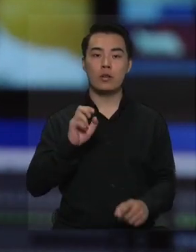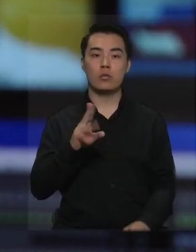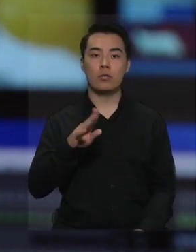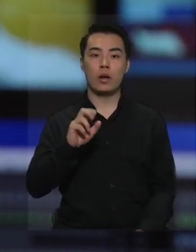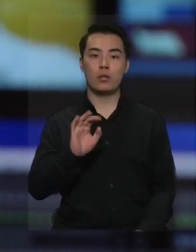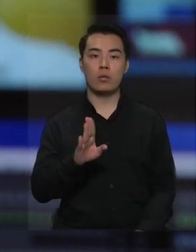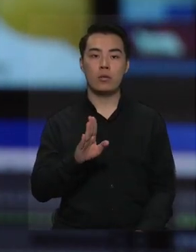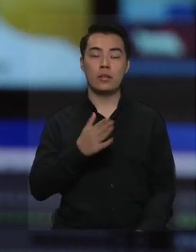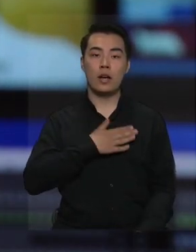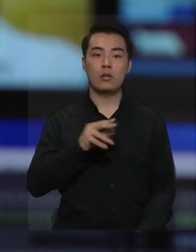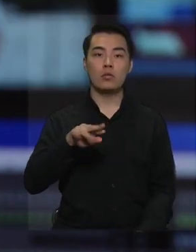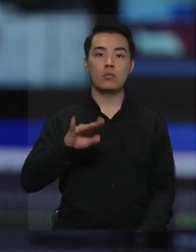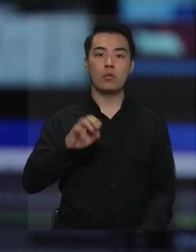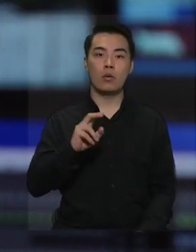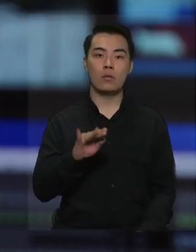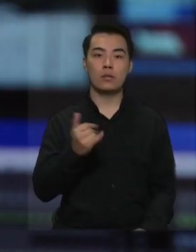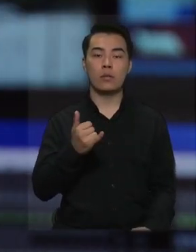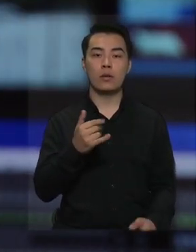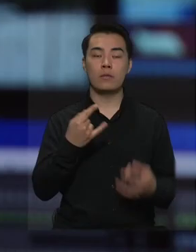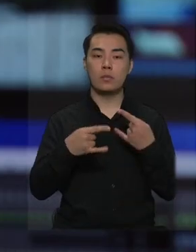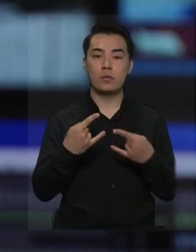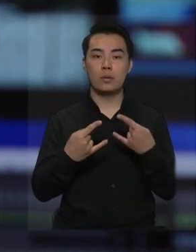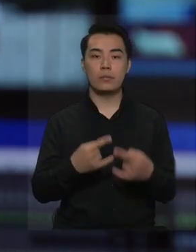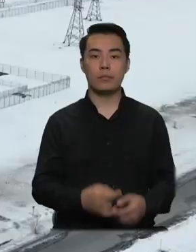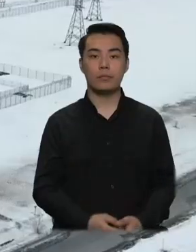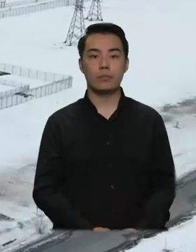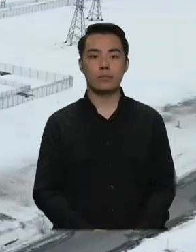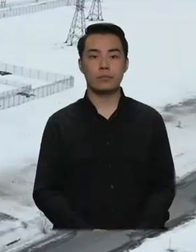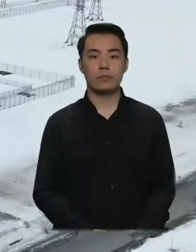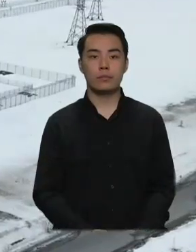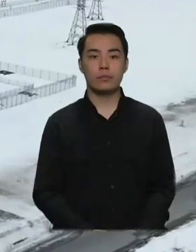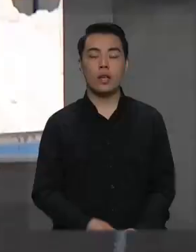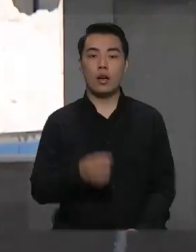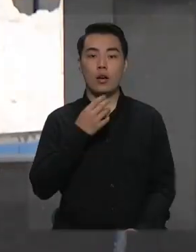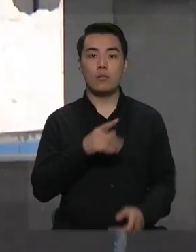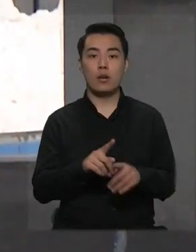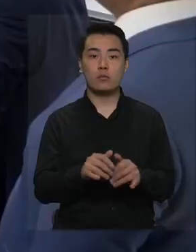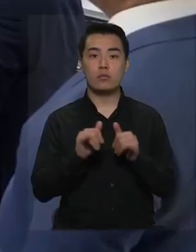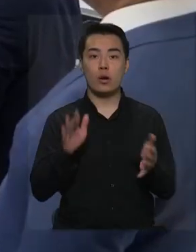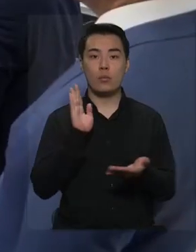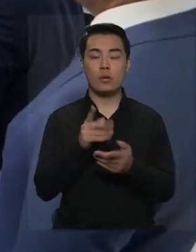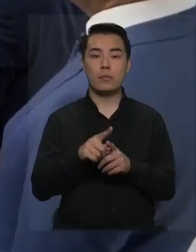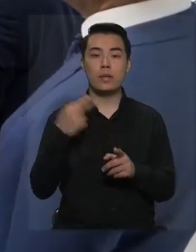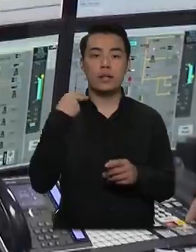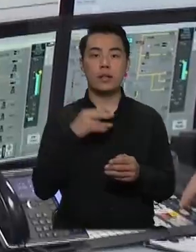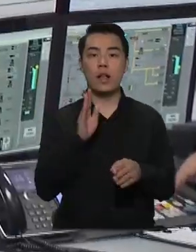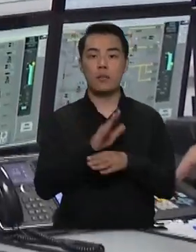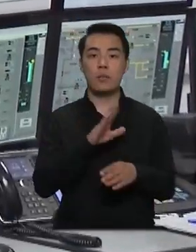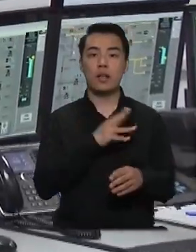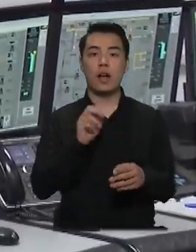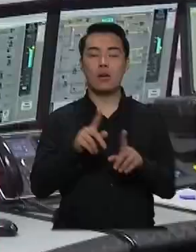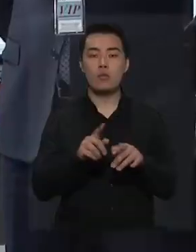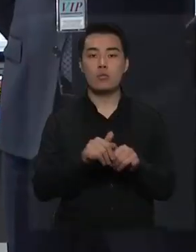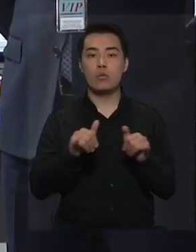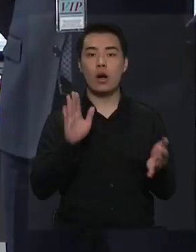кожбанов я любовь басхаевой сегодня в выпуске расширение карача-ганака президенту доложили Как будут